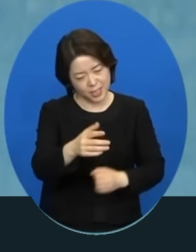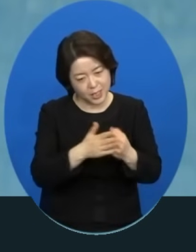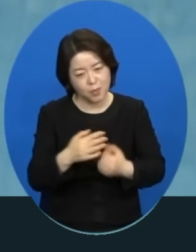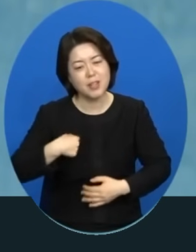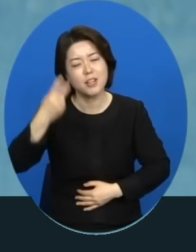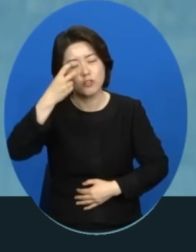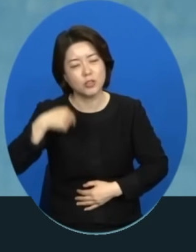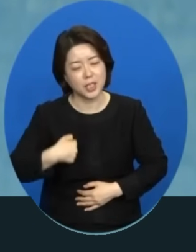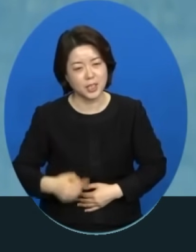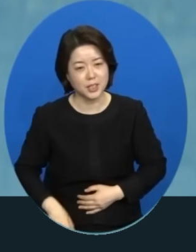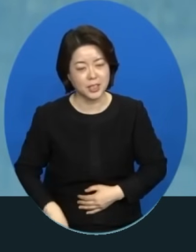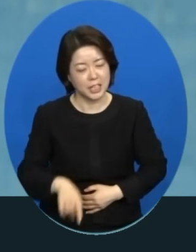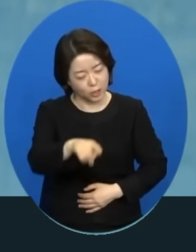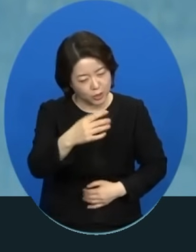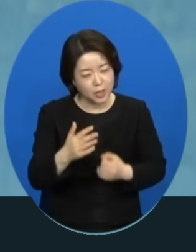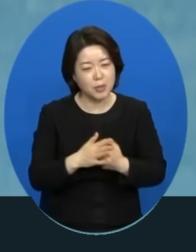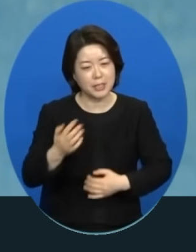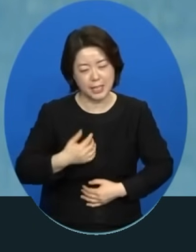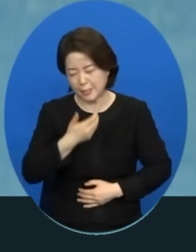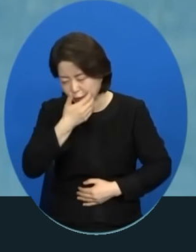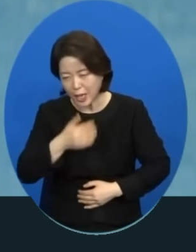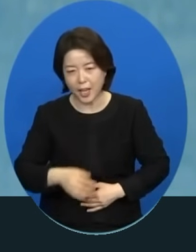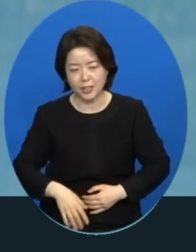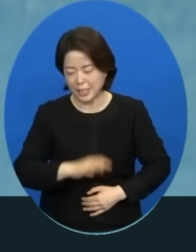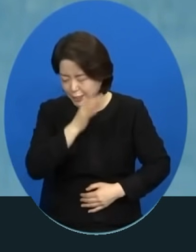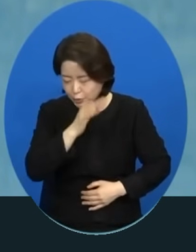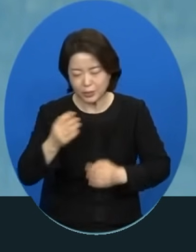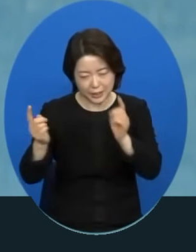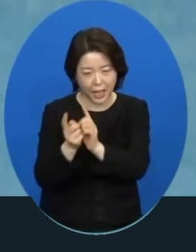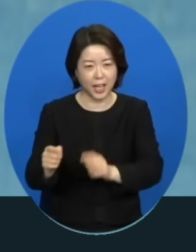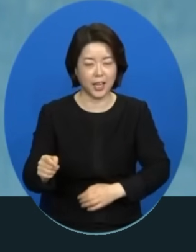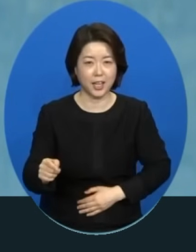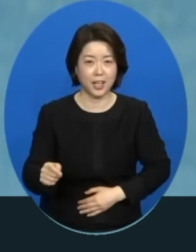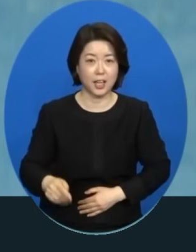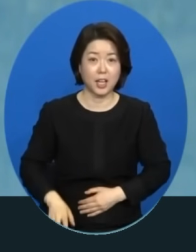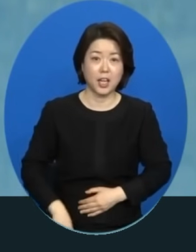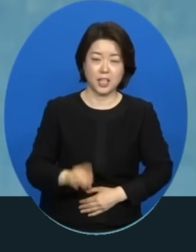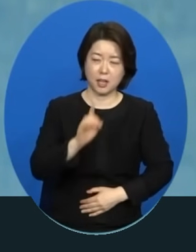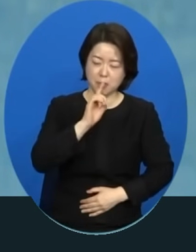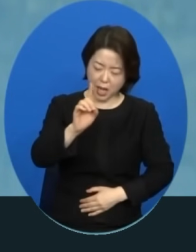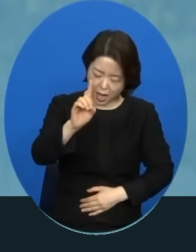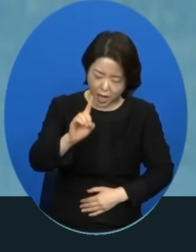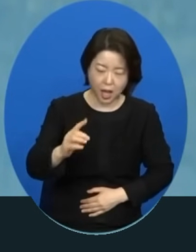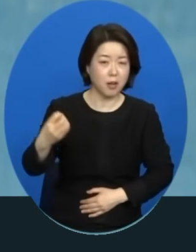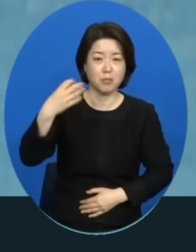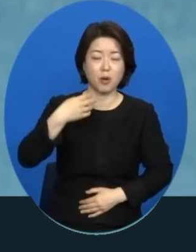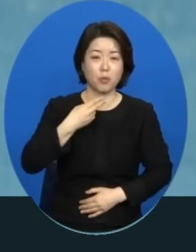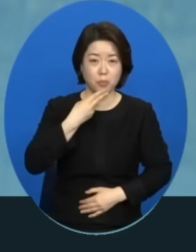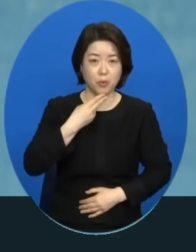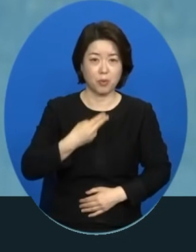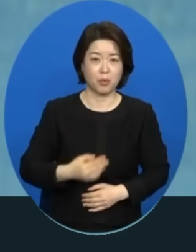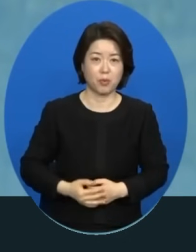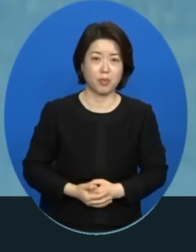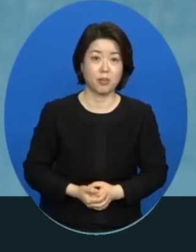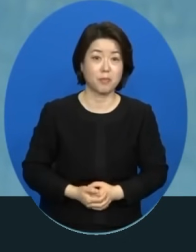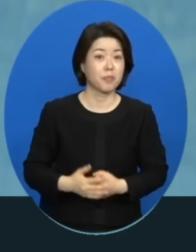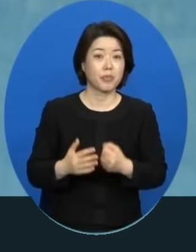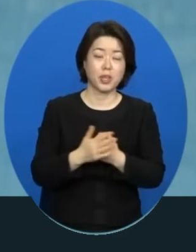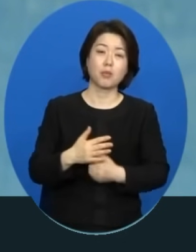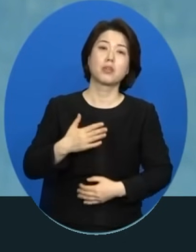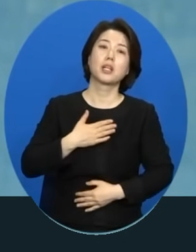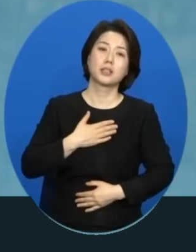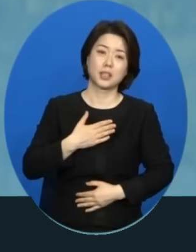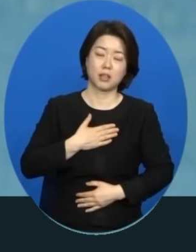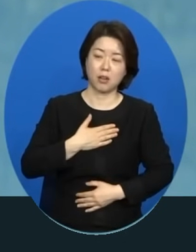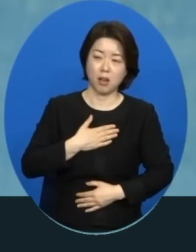너 때문에 이런 대우를 내가 받았다. 이런 말씀을 단 한 말씀도 안 하셨습니다. 그러니까 제가